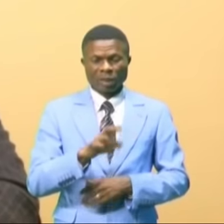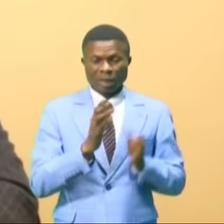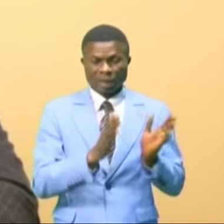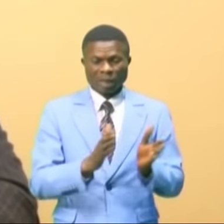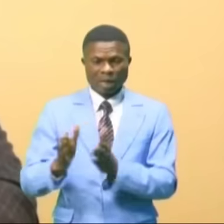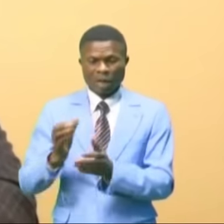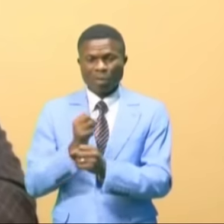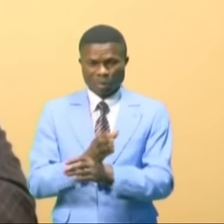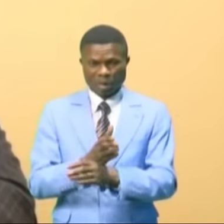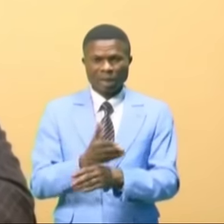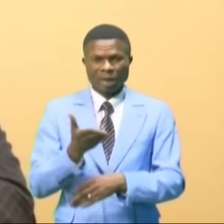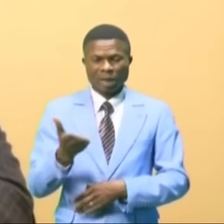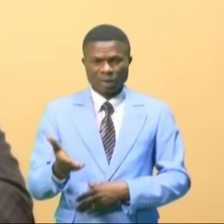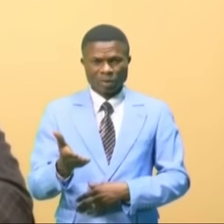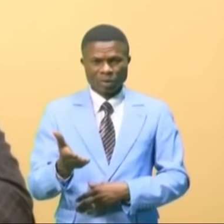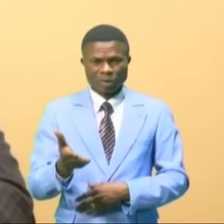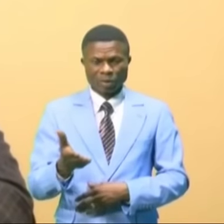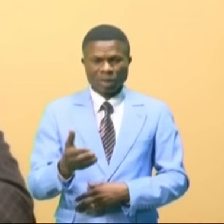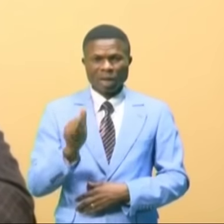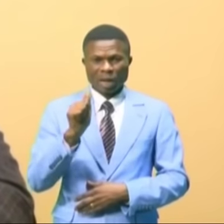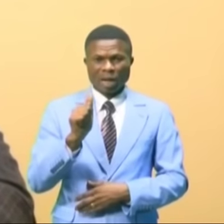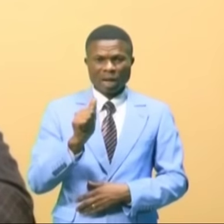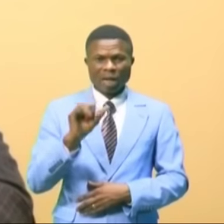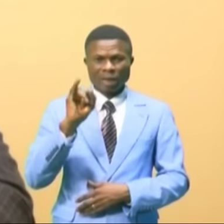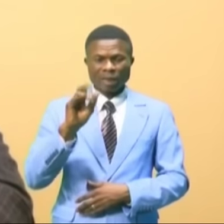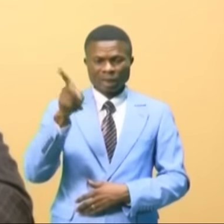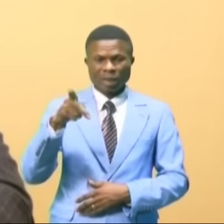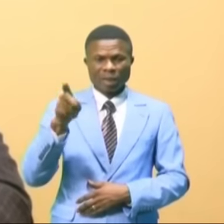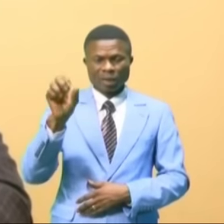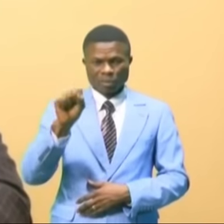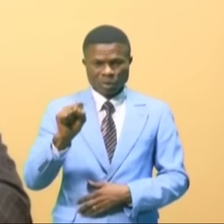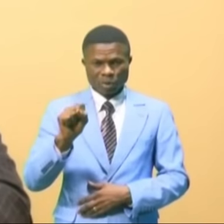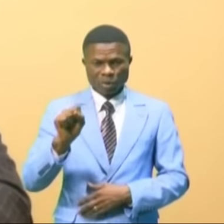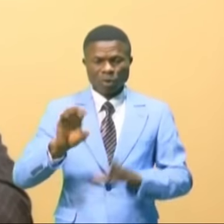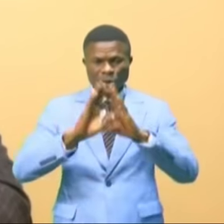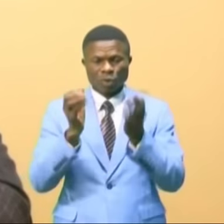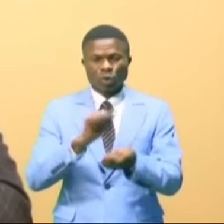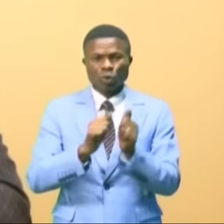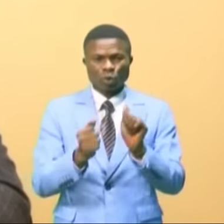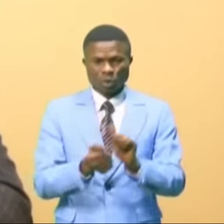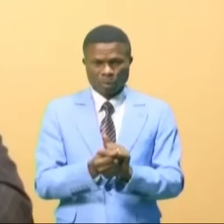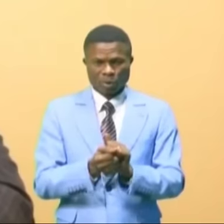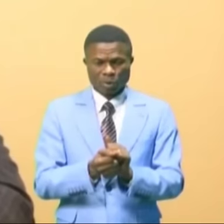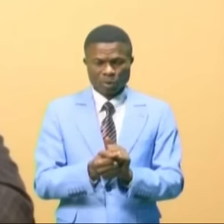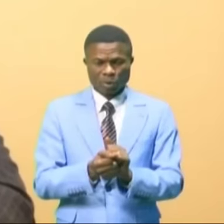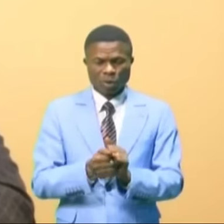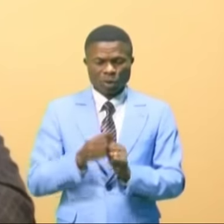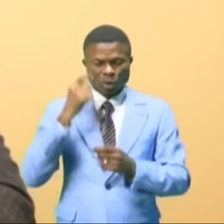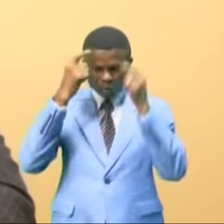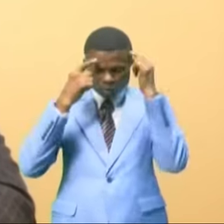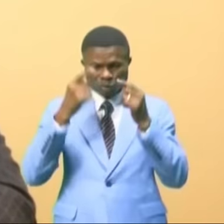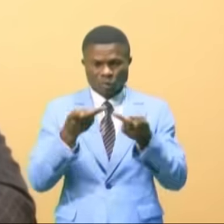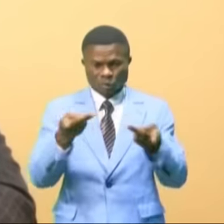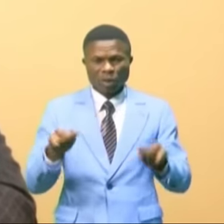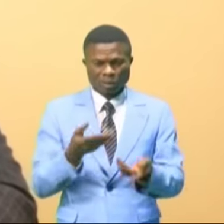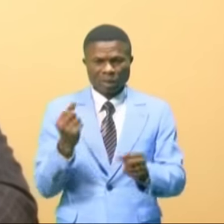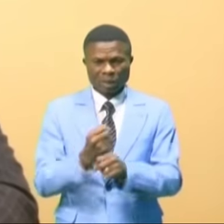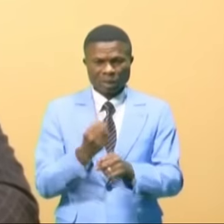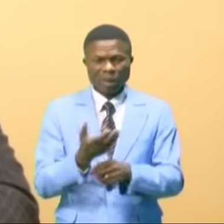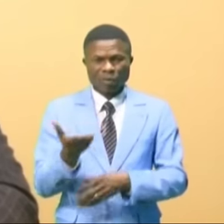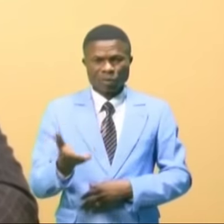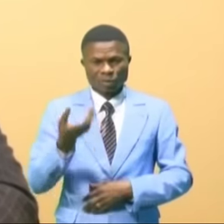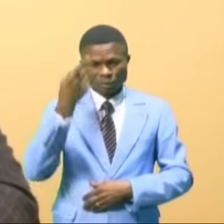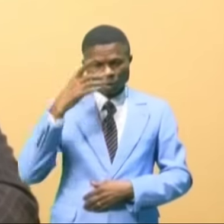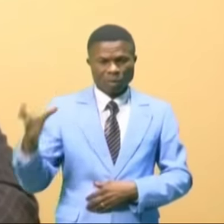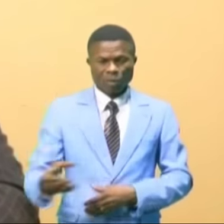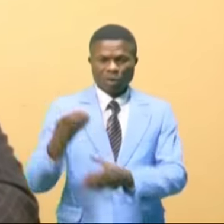disponibilité des AIPAS pour toutes les questions qui vous dépassent sur le terrain, pour la